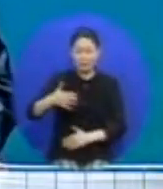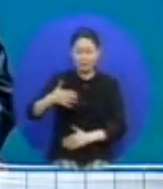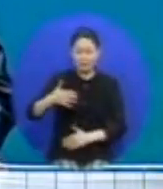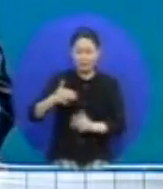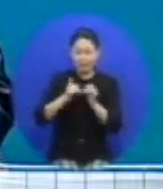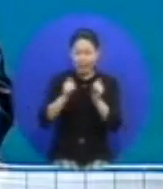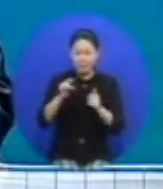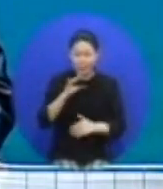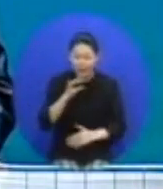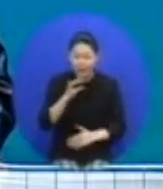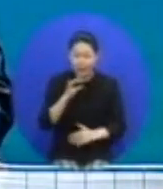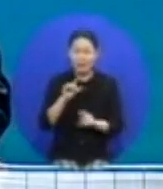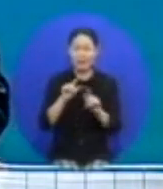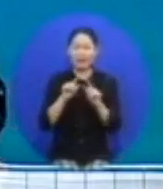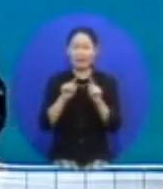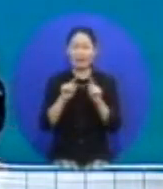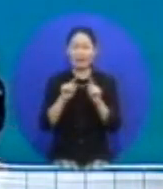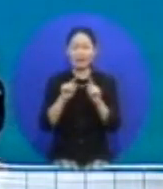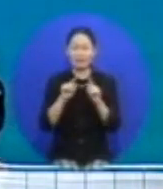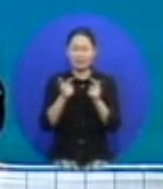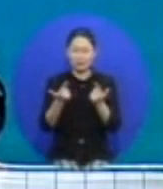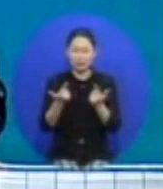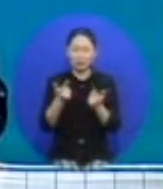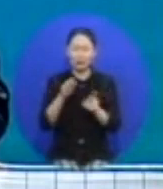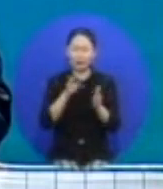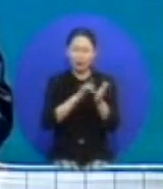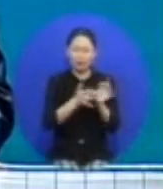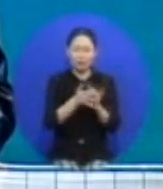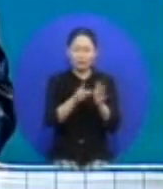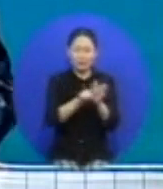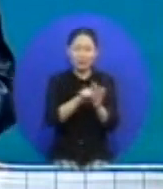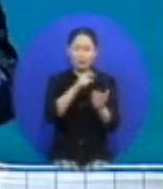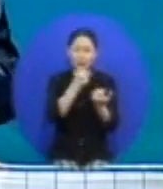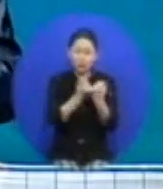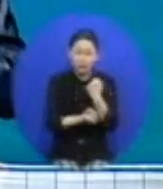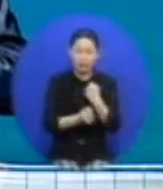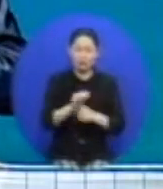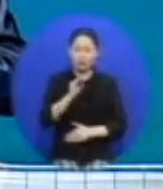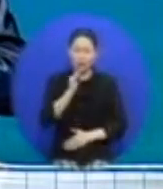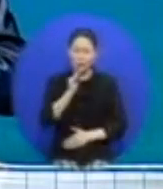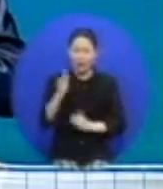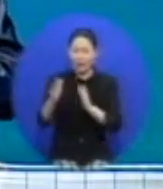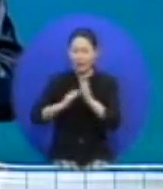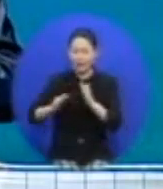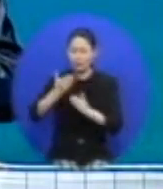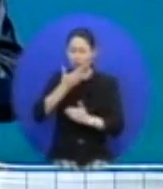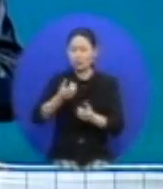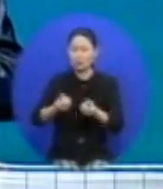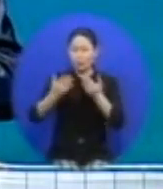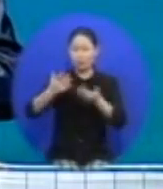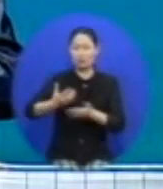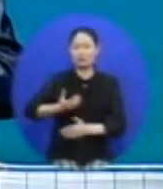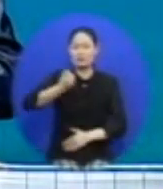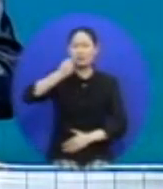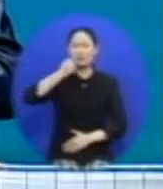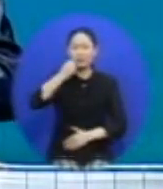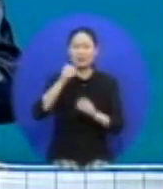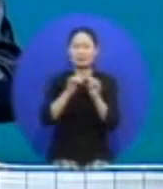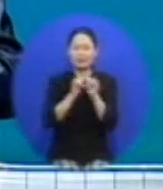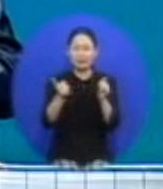그런가 예수를 믿는 데도 실제로는 가정의 축복을 누리지 못하는 이들이